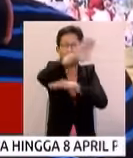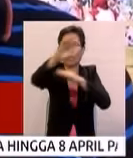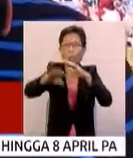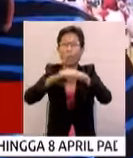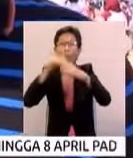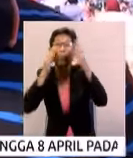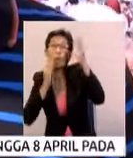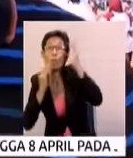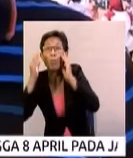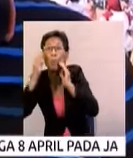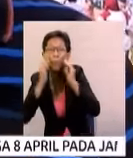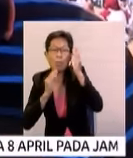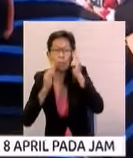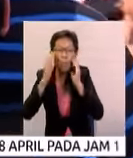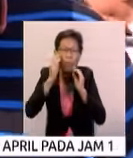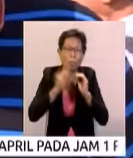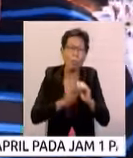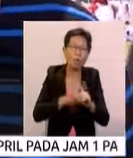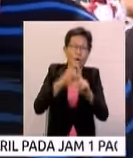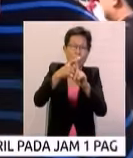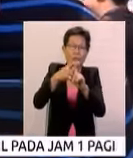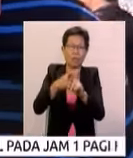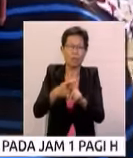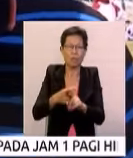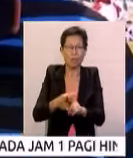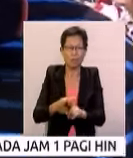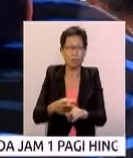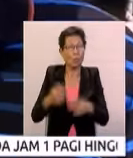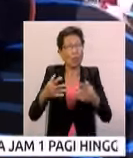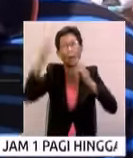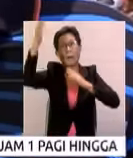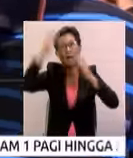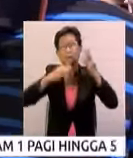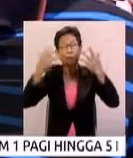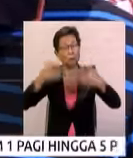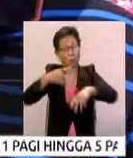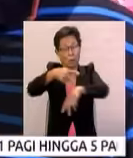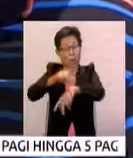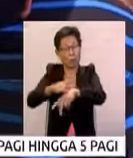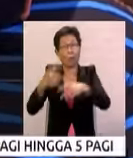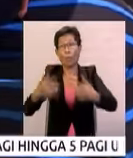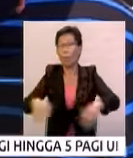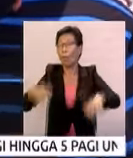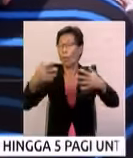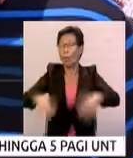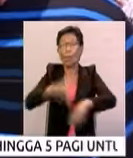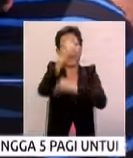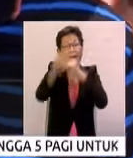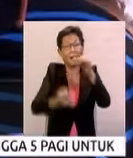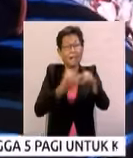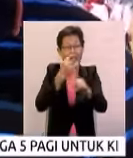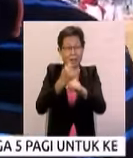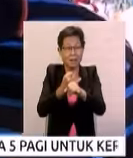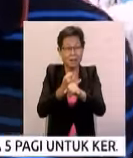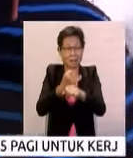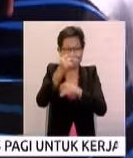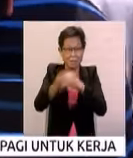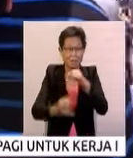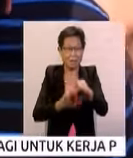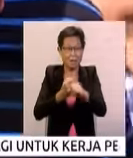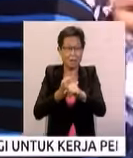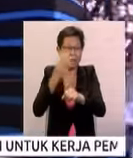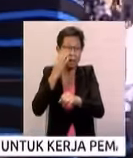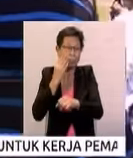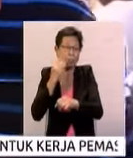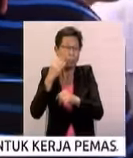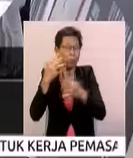whole experience for Langkawi, for Malaysia, it's just amazing. And bringing all this international aeronautical experience